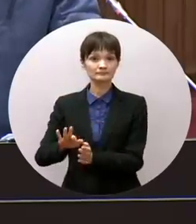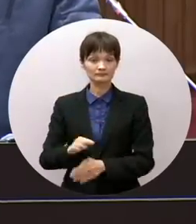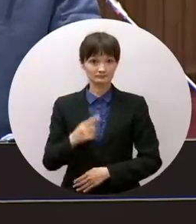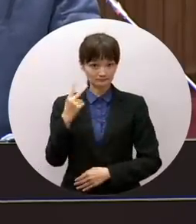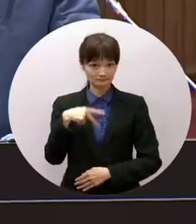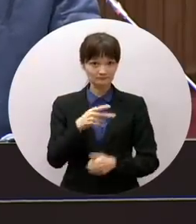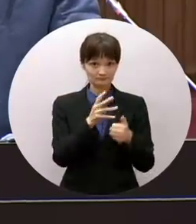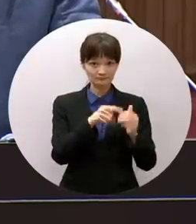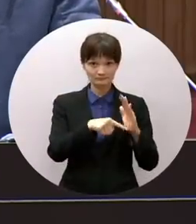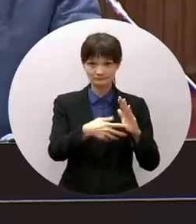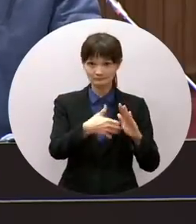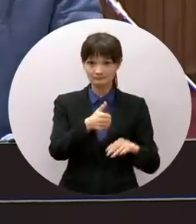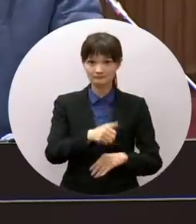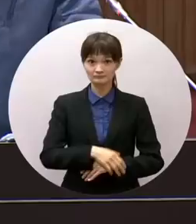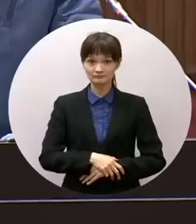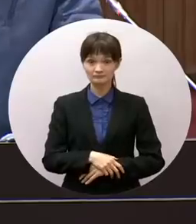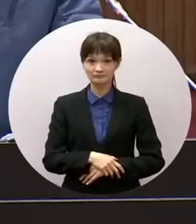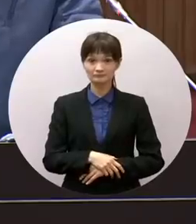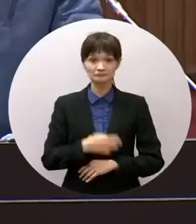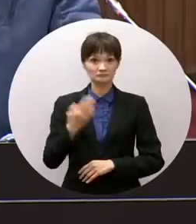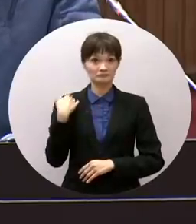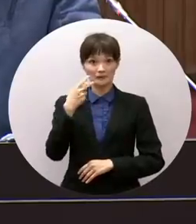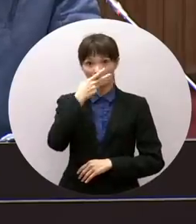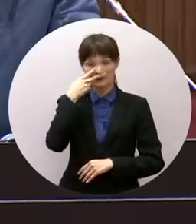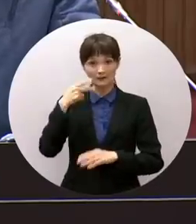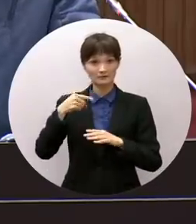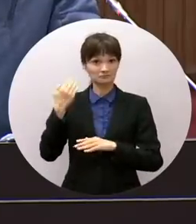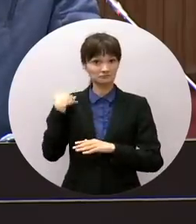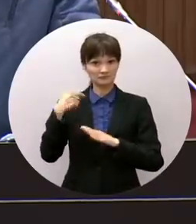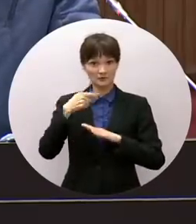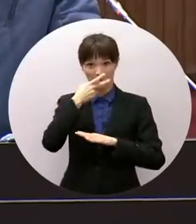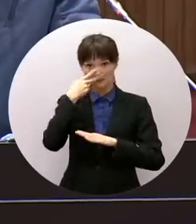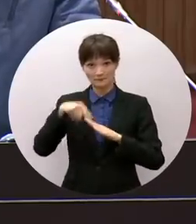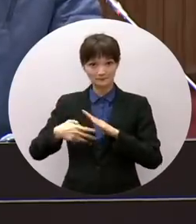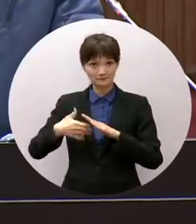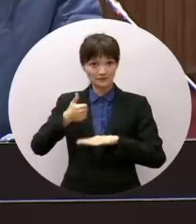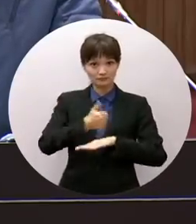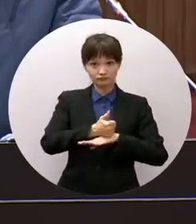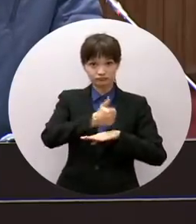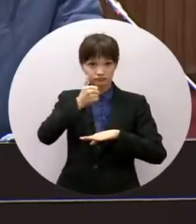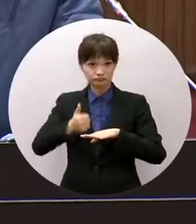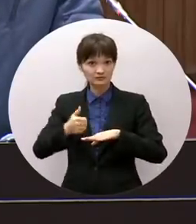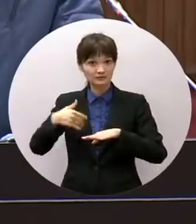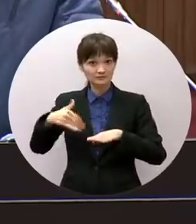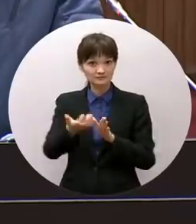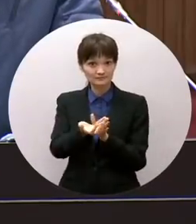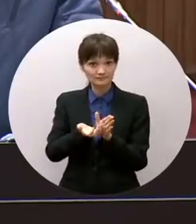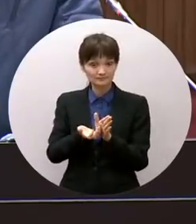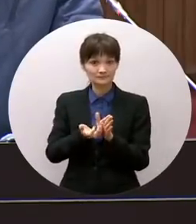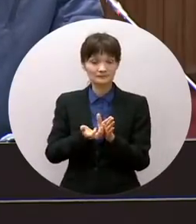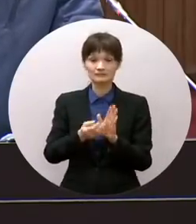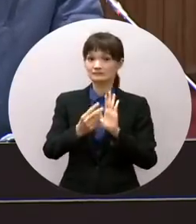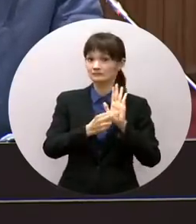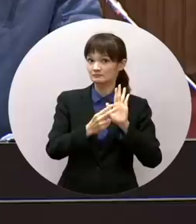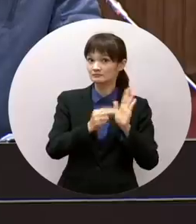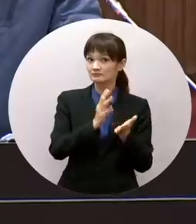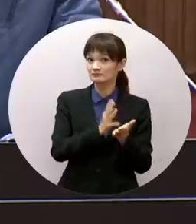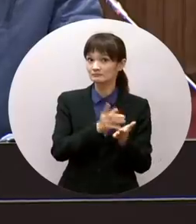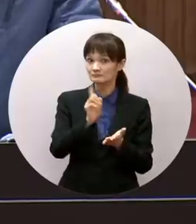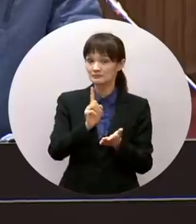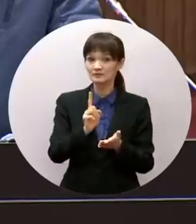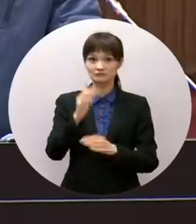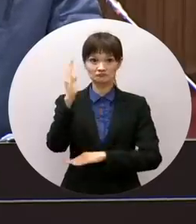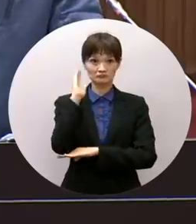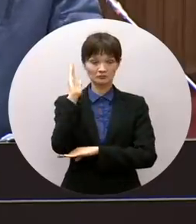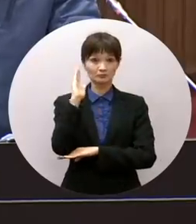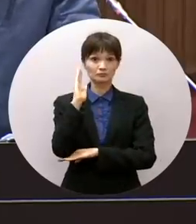您在接任之前，赖前院长在下任之前说政府要发放